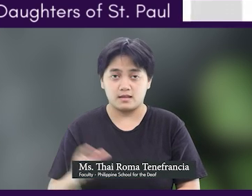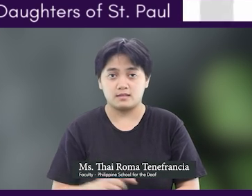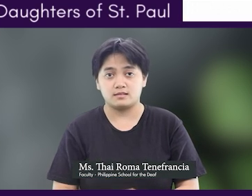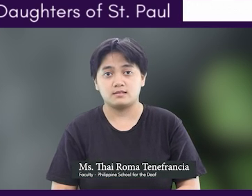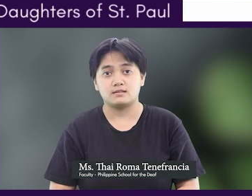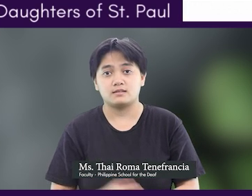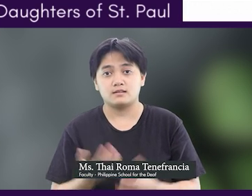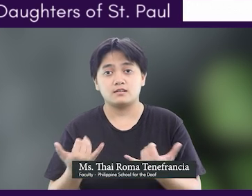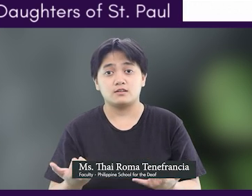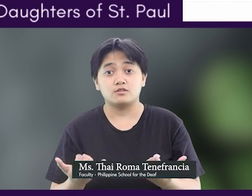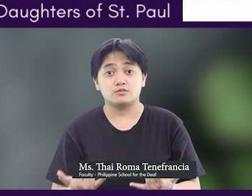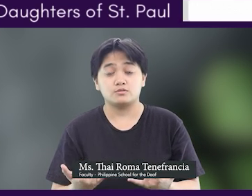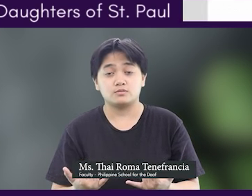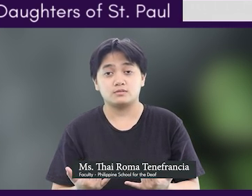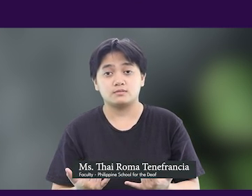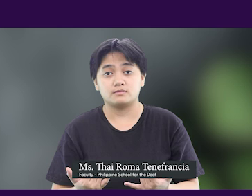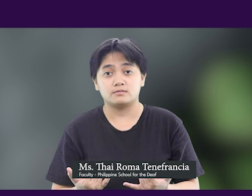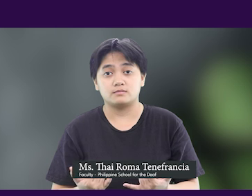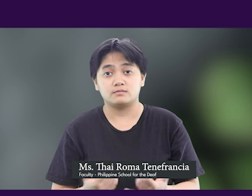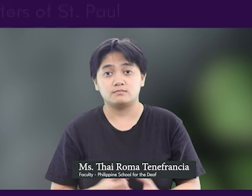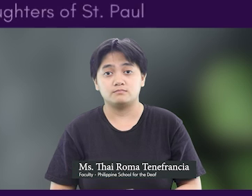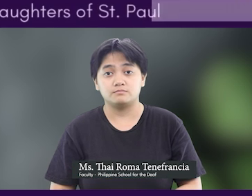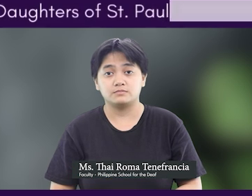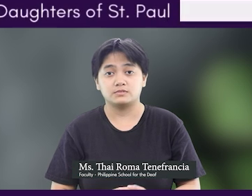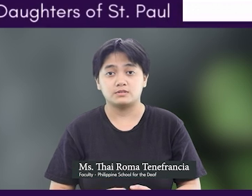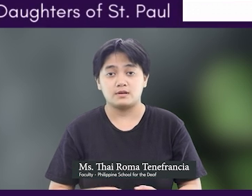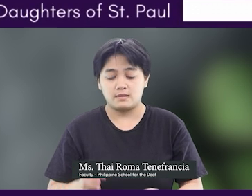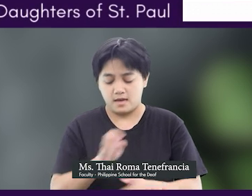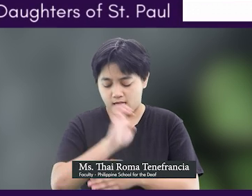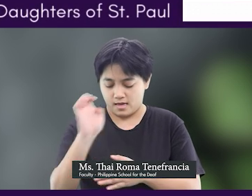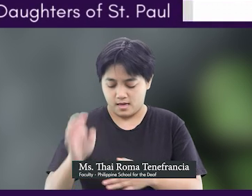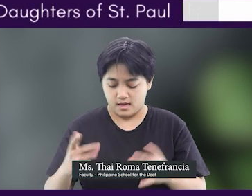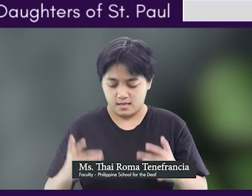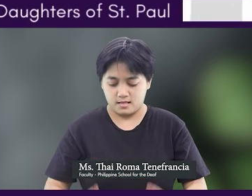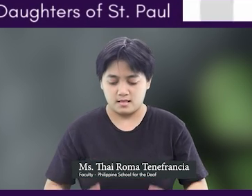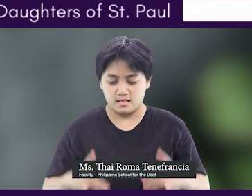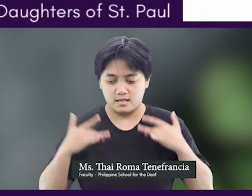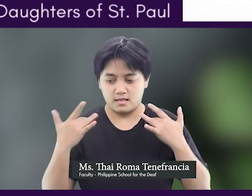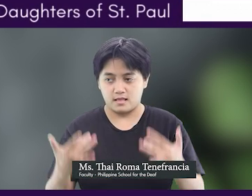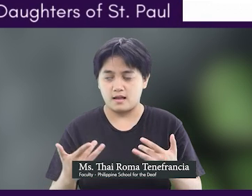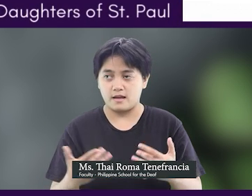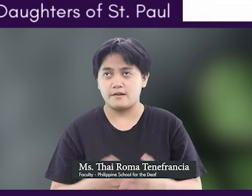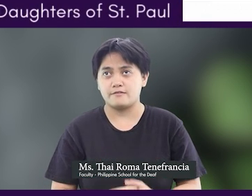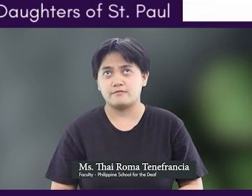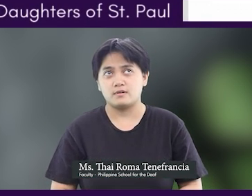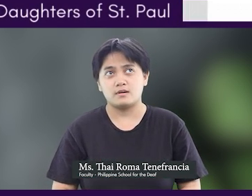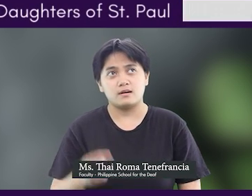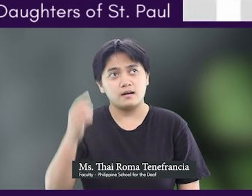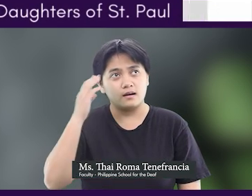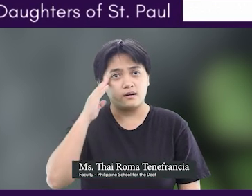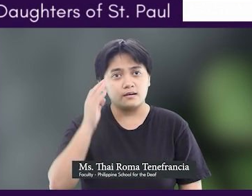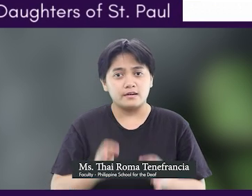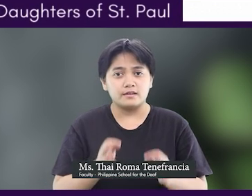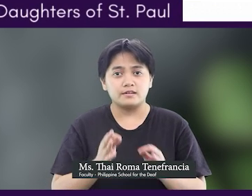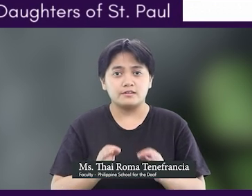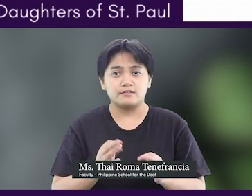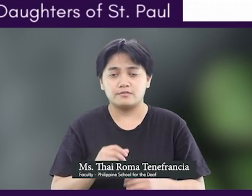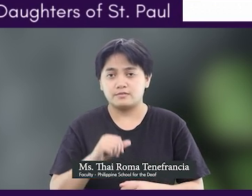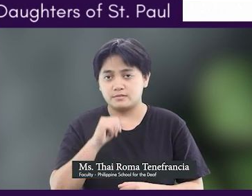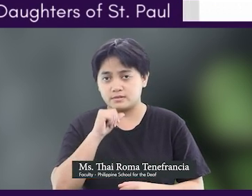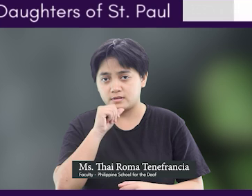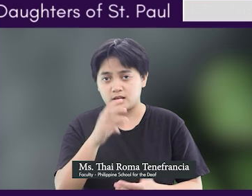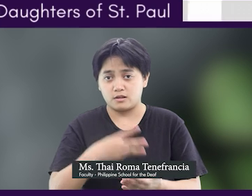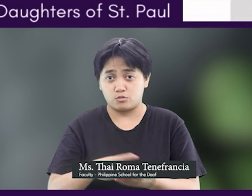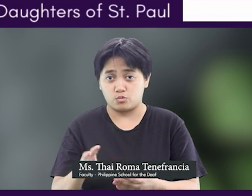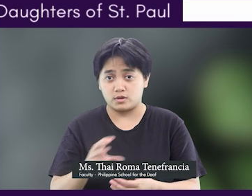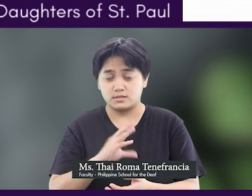na tinatamasa natin sa ngayon. Sa katapusan ng ating buhay, susulitin tayo kung pinagyaman ba natin